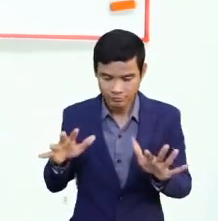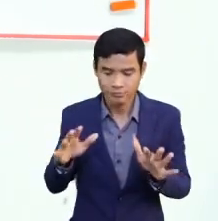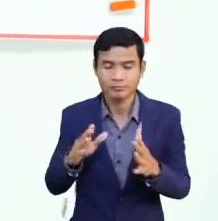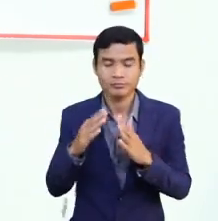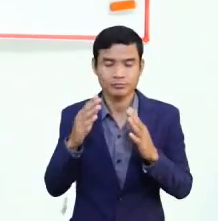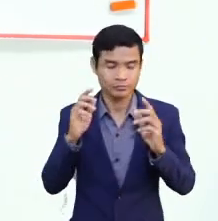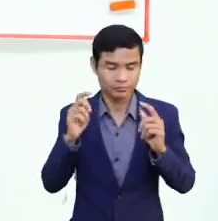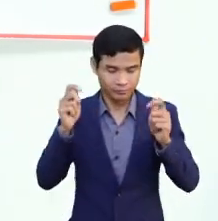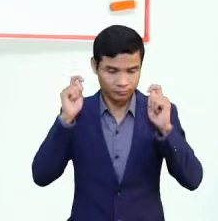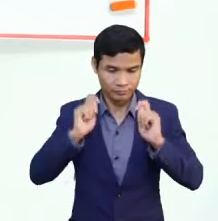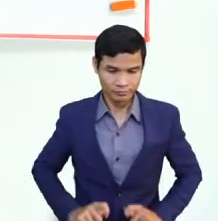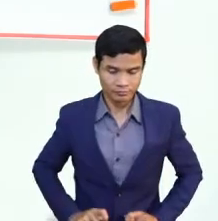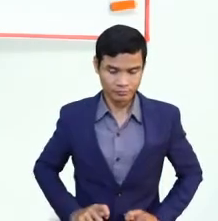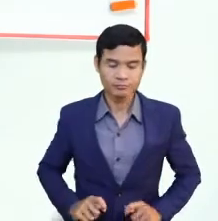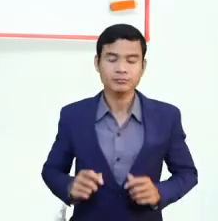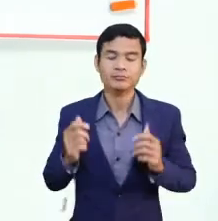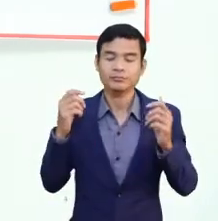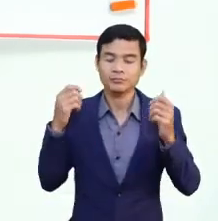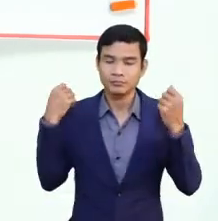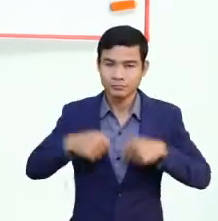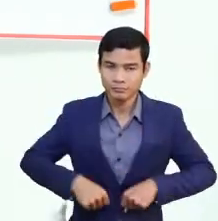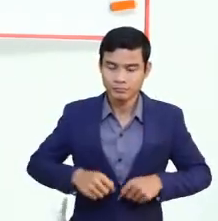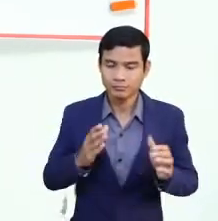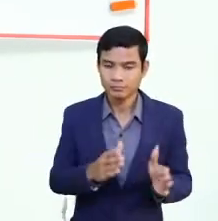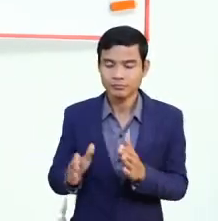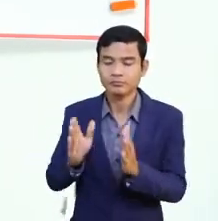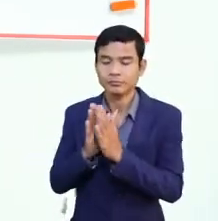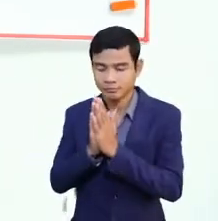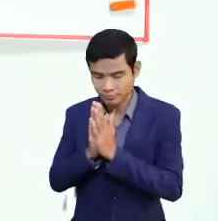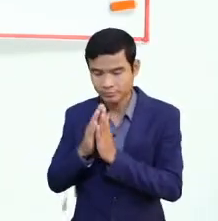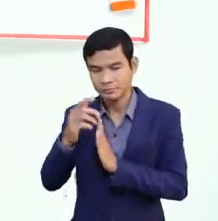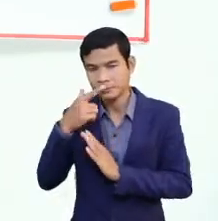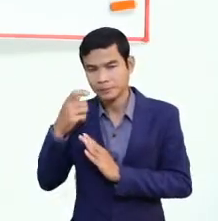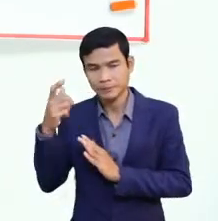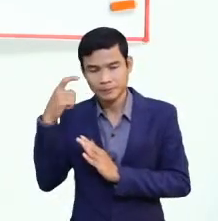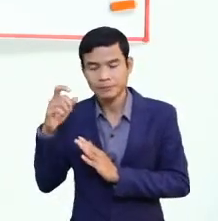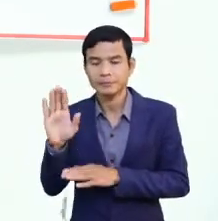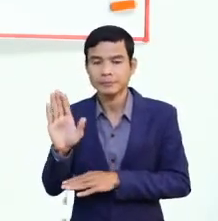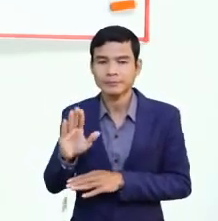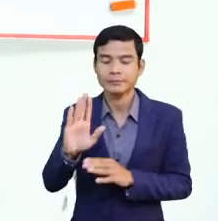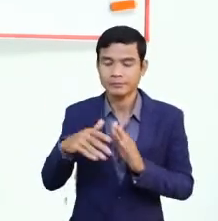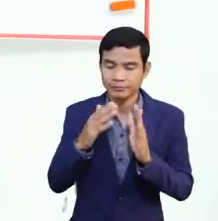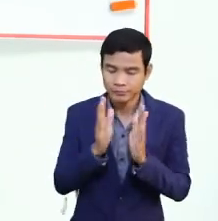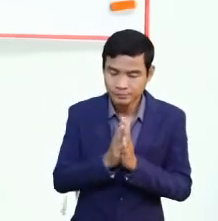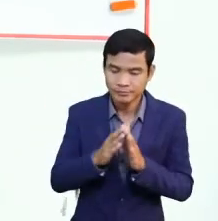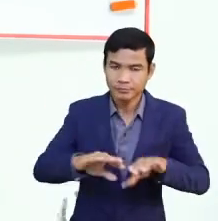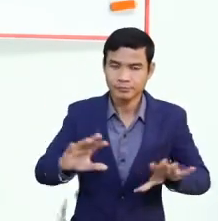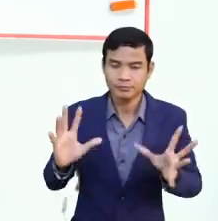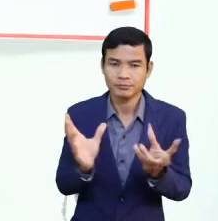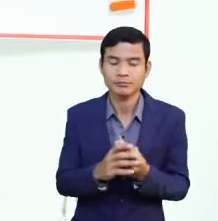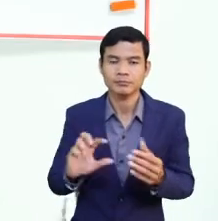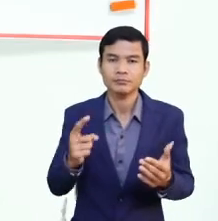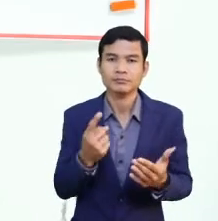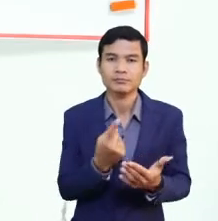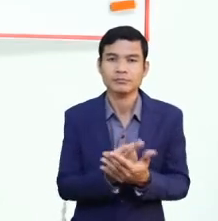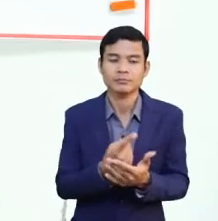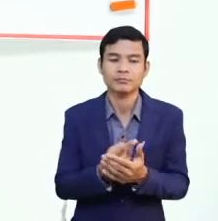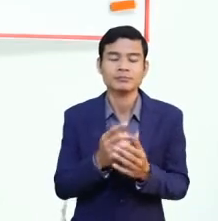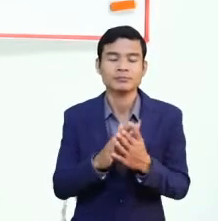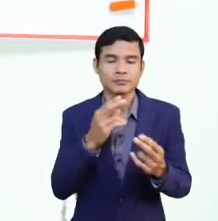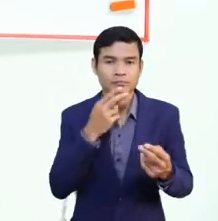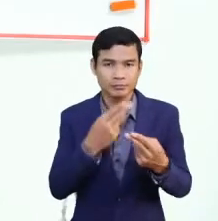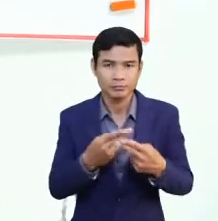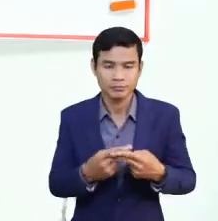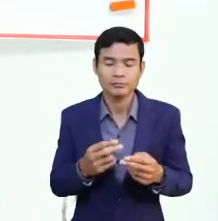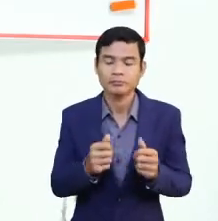rịp trầm cả tá tếp xâm phía liệu bốc ở bông mặt đài cha ốc con tầng ốc nha đẹp bàn cho rúm cha chá lai